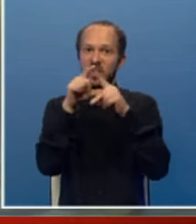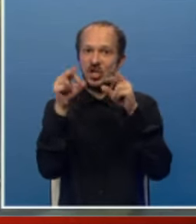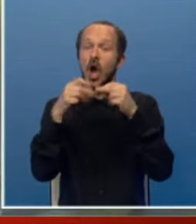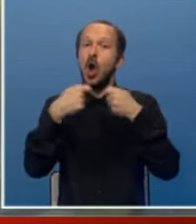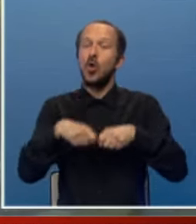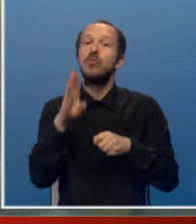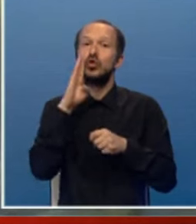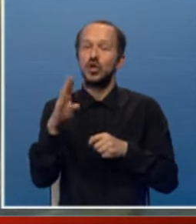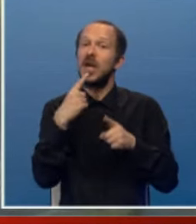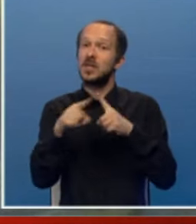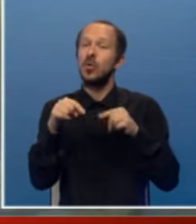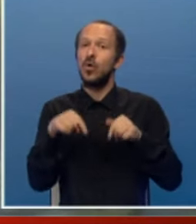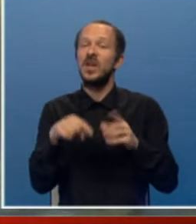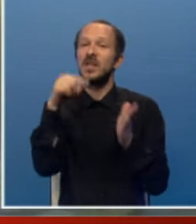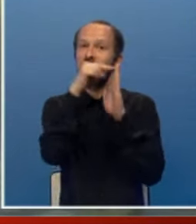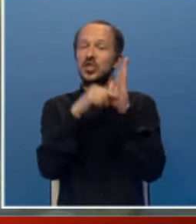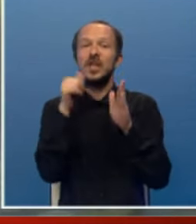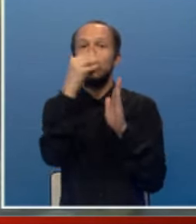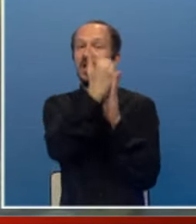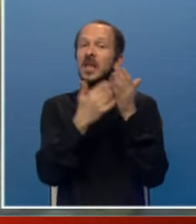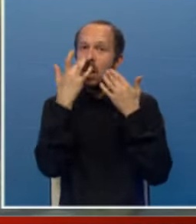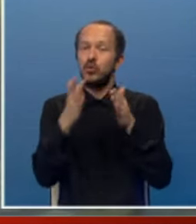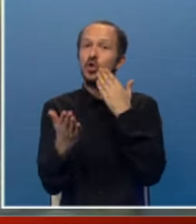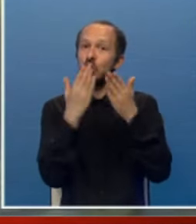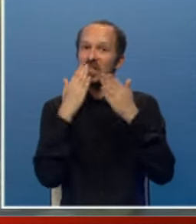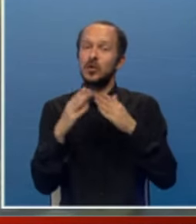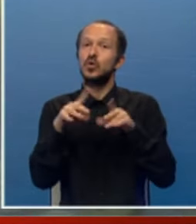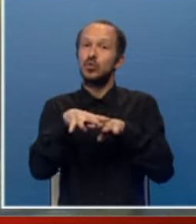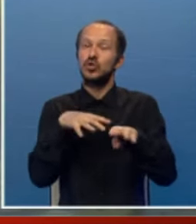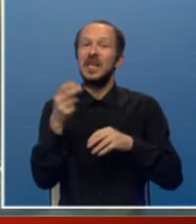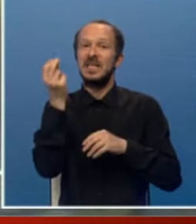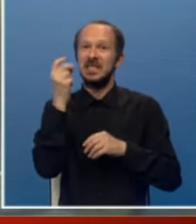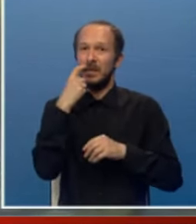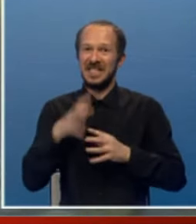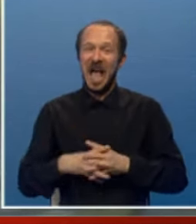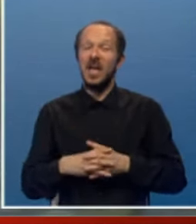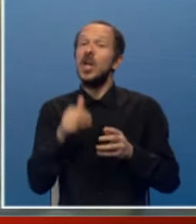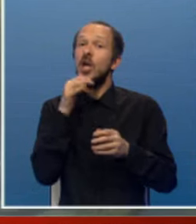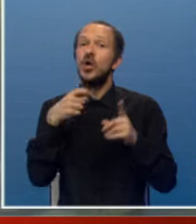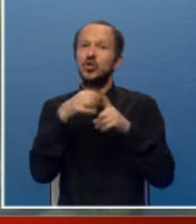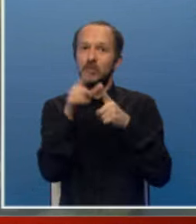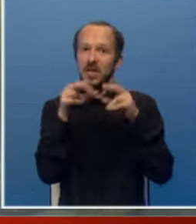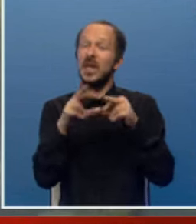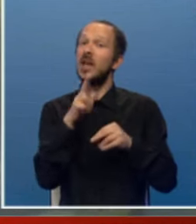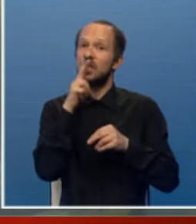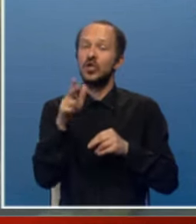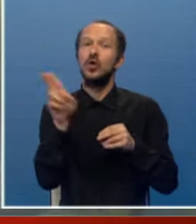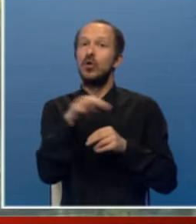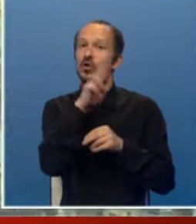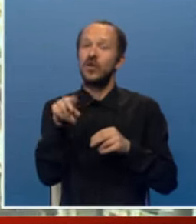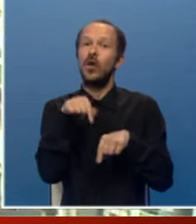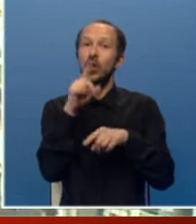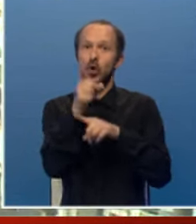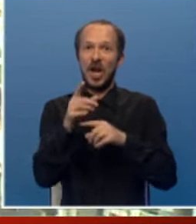Klub Bošnjaka je zbog ove tačke dnevnog reda napustio sjednicu Skupštine Srebrenica i od Kristijana Šmita zatražio poništavanje